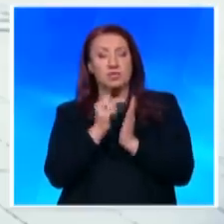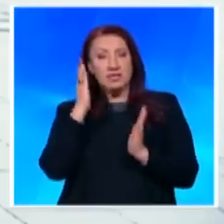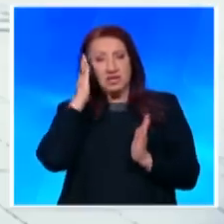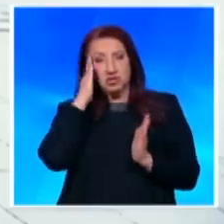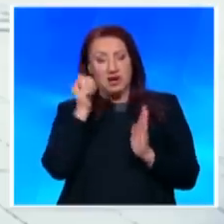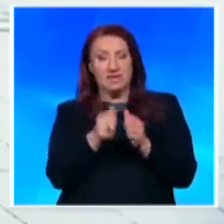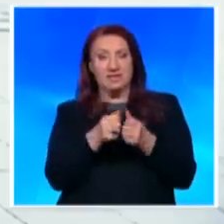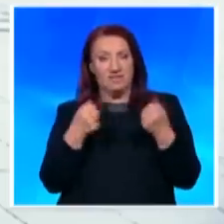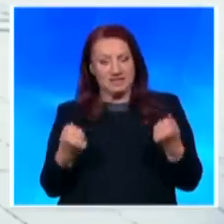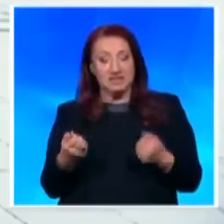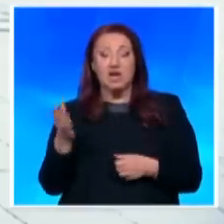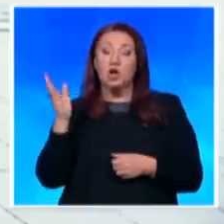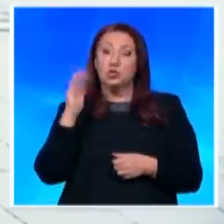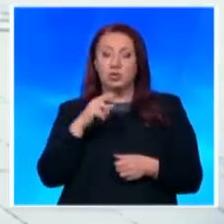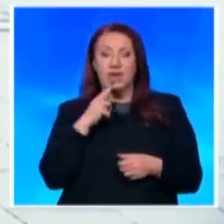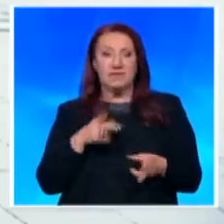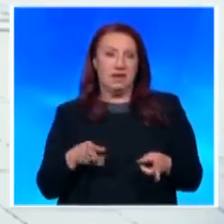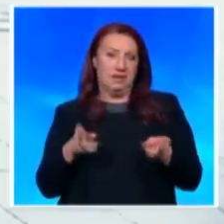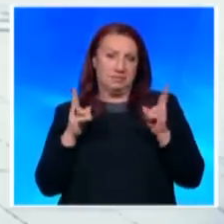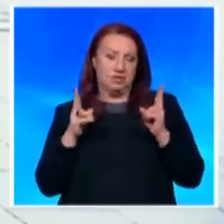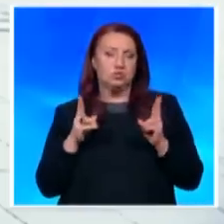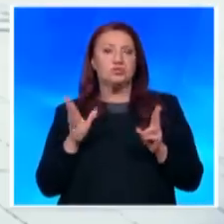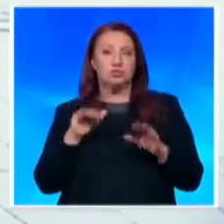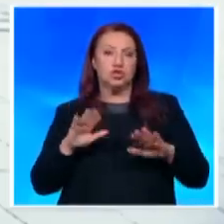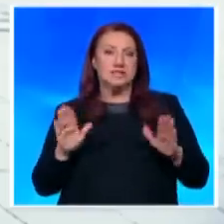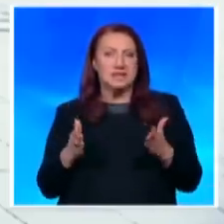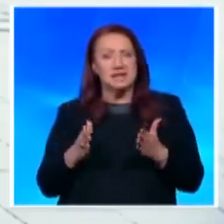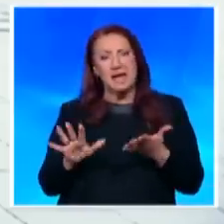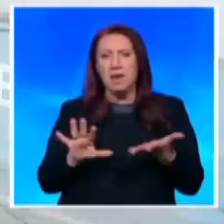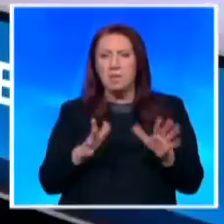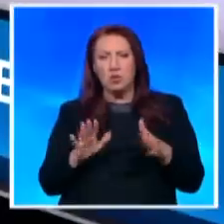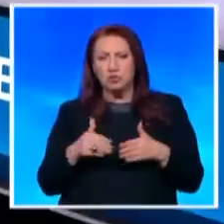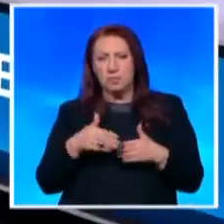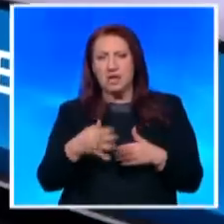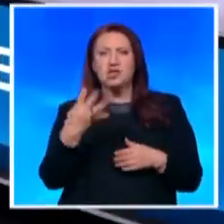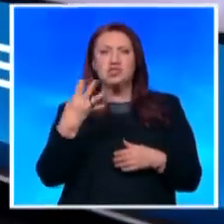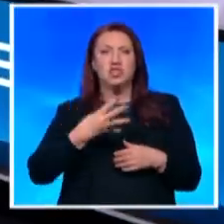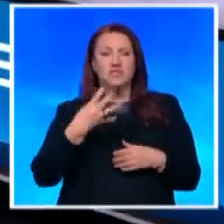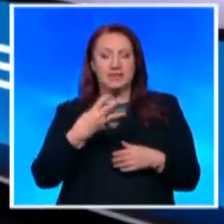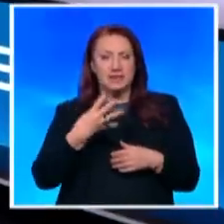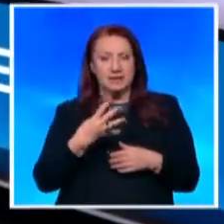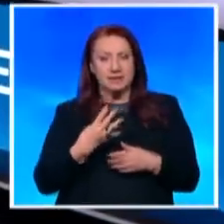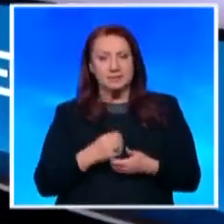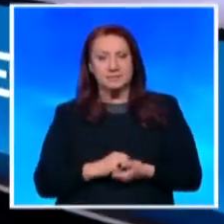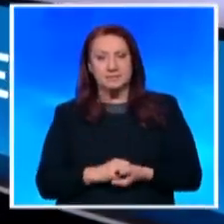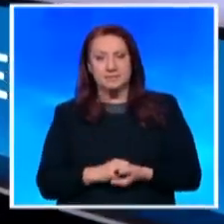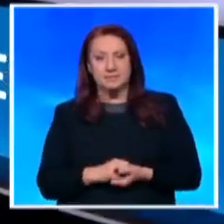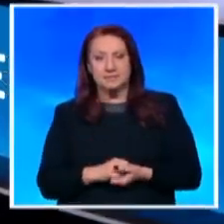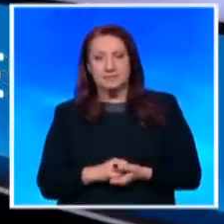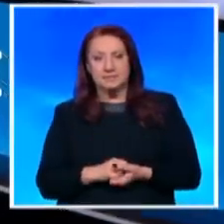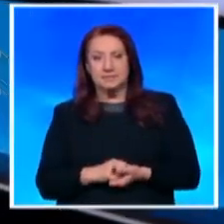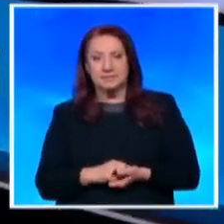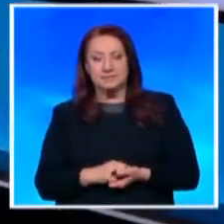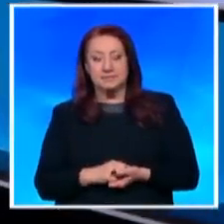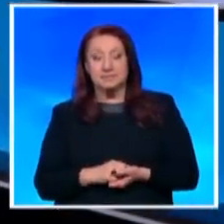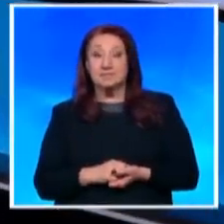гласуването е възможно, т.е. реалистично е това да се случи най-рано четвъртък. Десислава Ризова за първия мандат. А търсенето